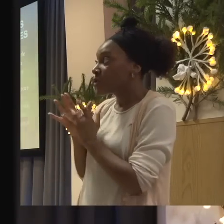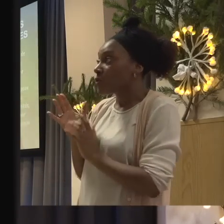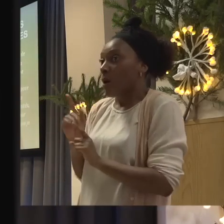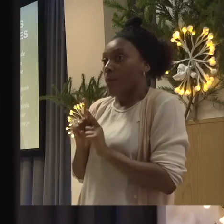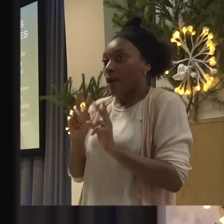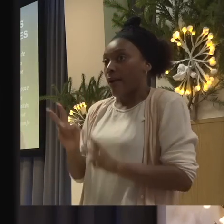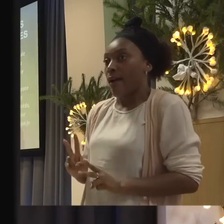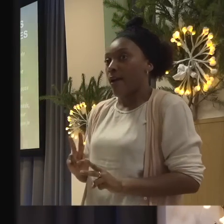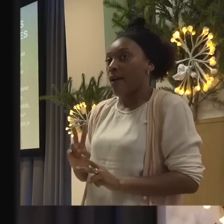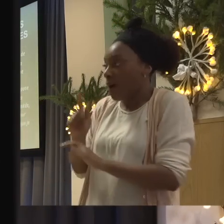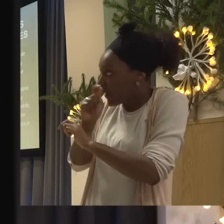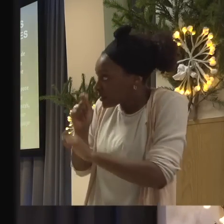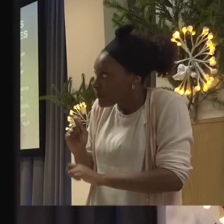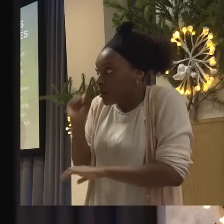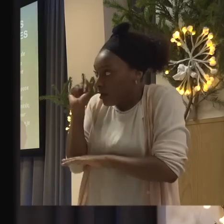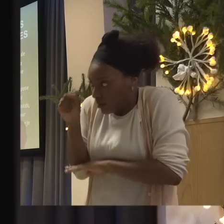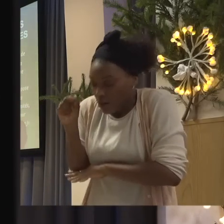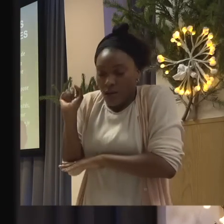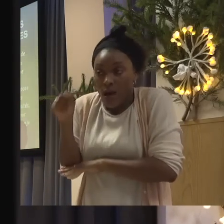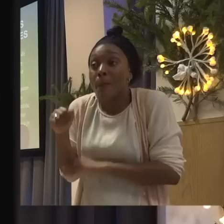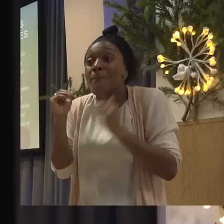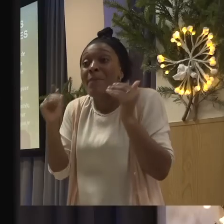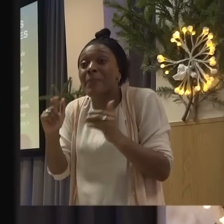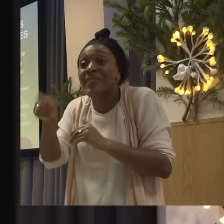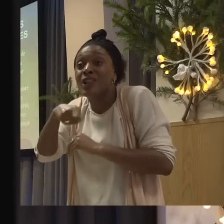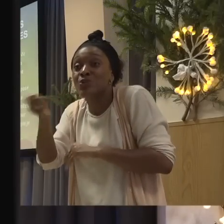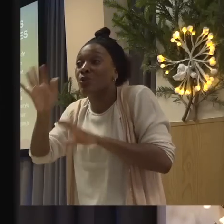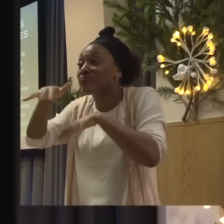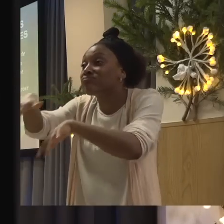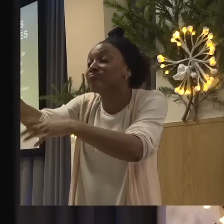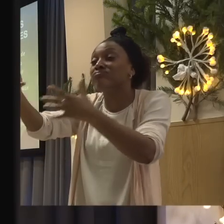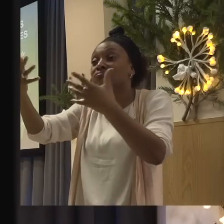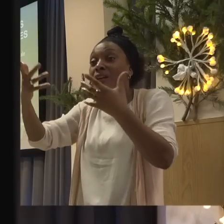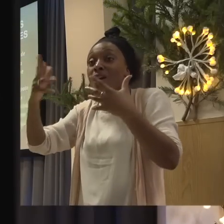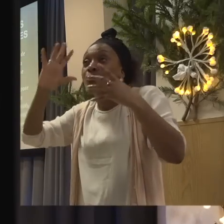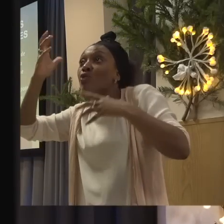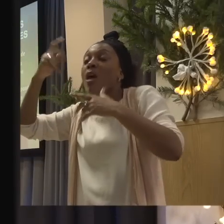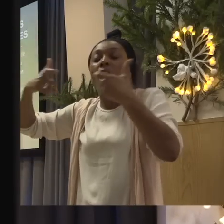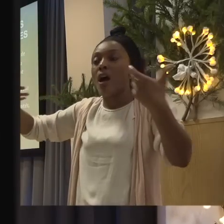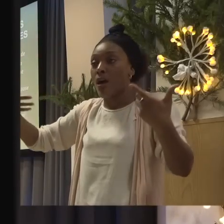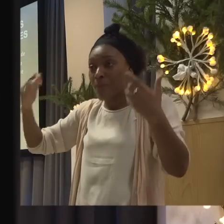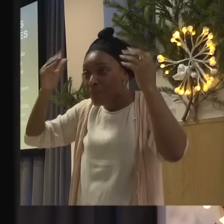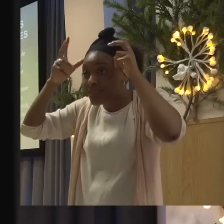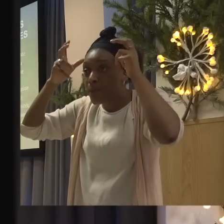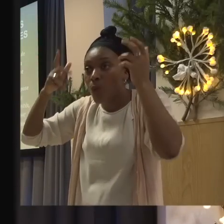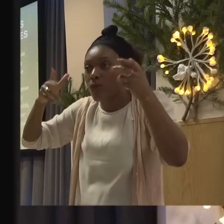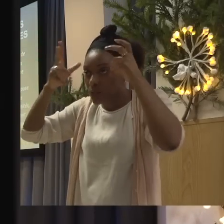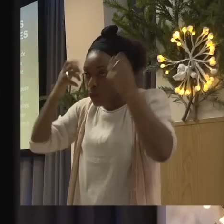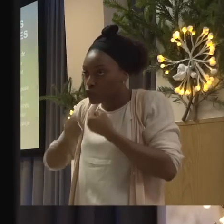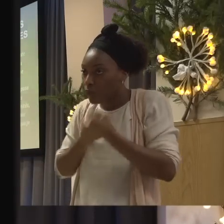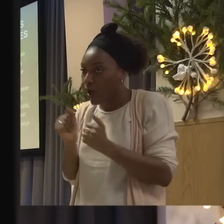merci, lui étaient soumis. Allez poser la question aux démons, les démons ont souffert avec lui.